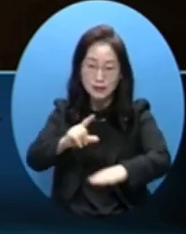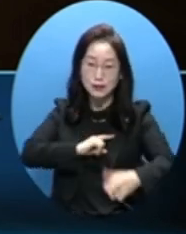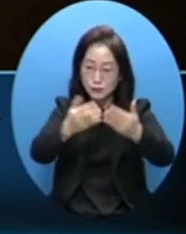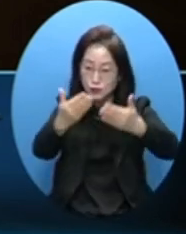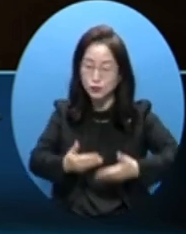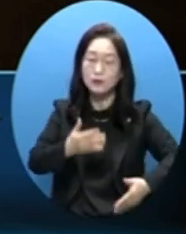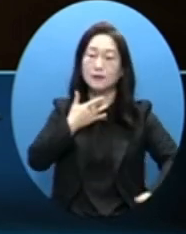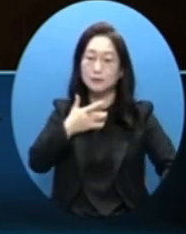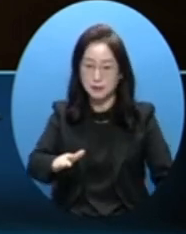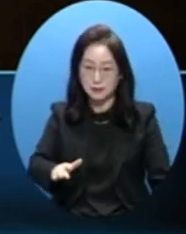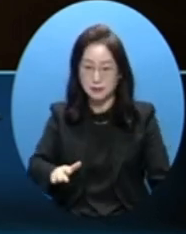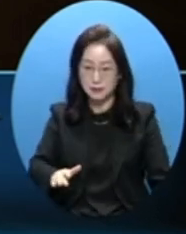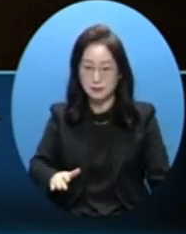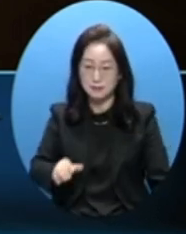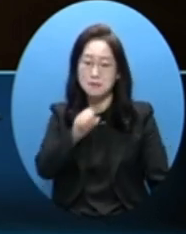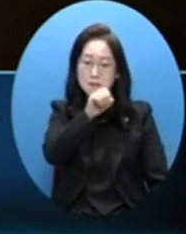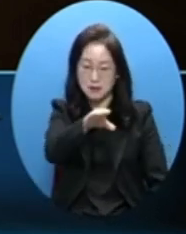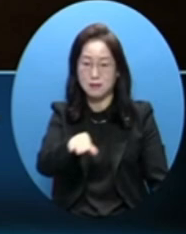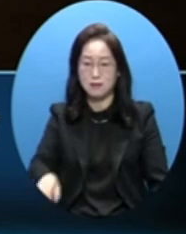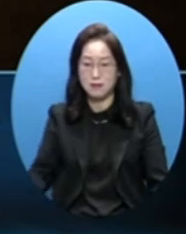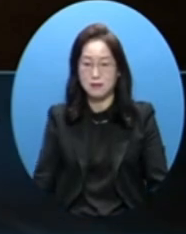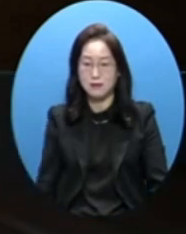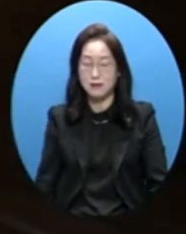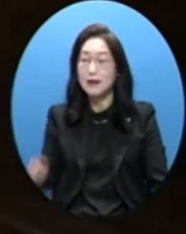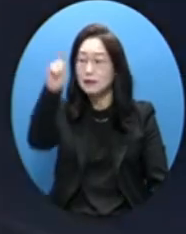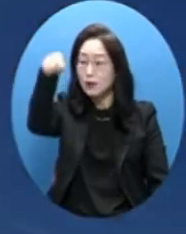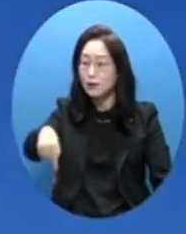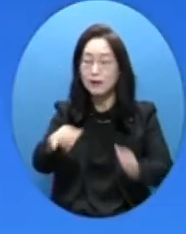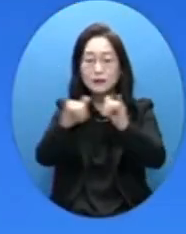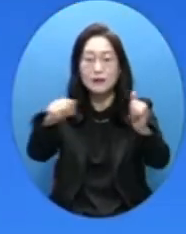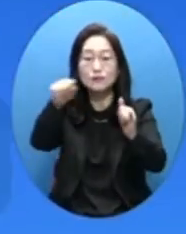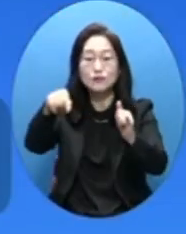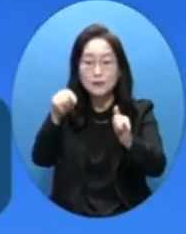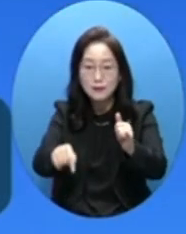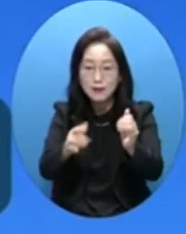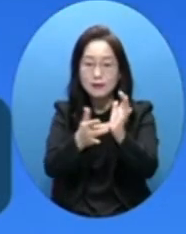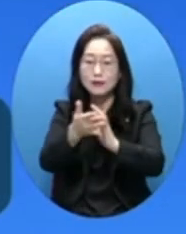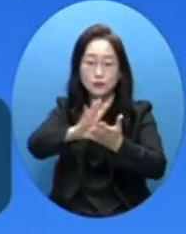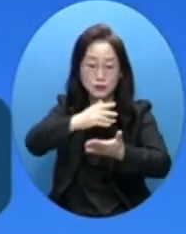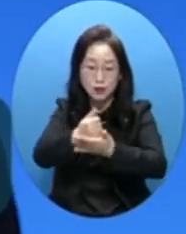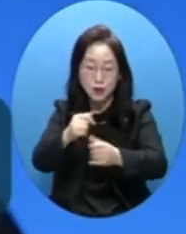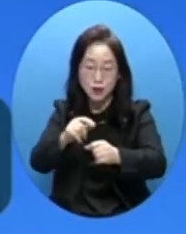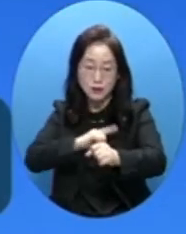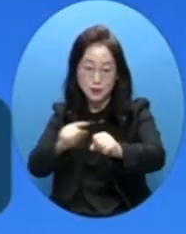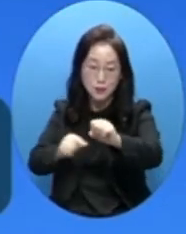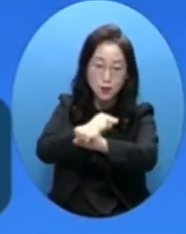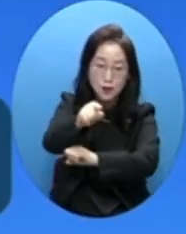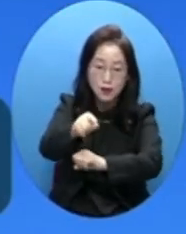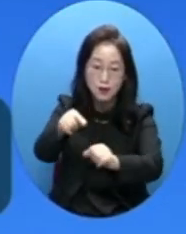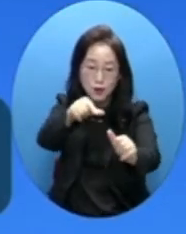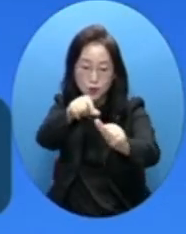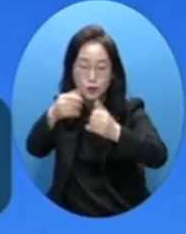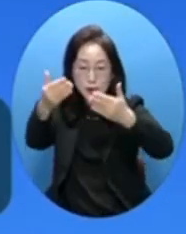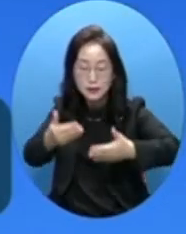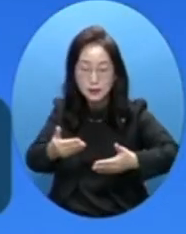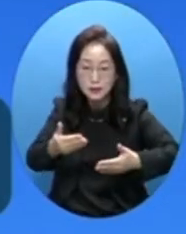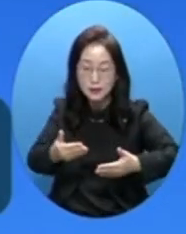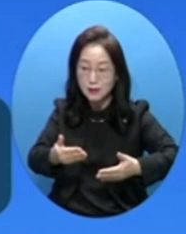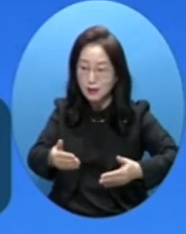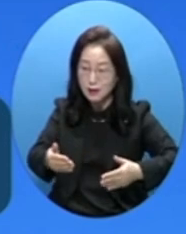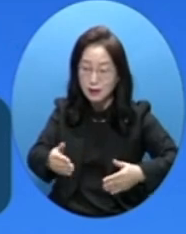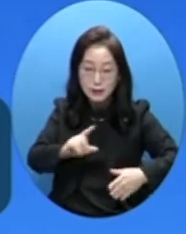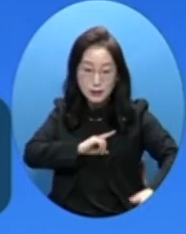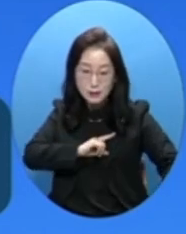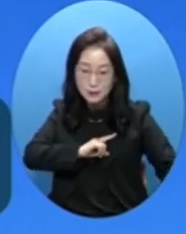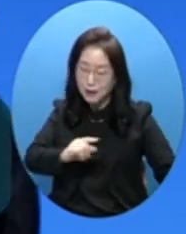일이 없음이라 하였더라. 천하 사람 가운데 예수 그리스도의 이름 외에 구원을 받을 만한 어떤 이름도 없는